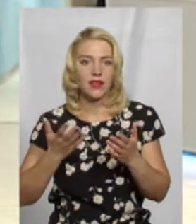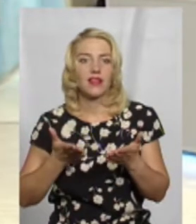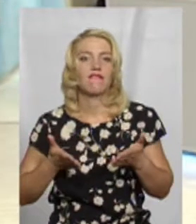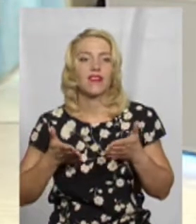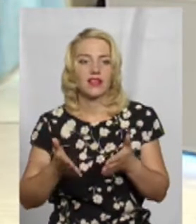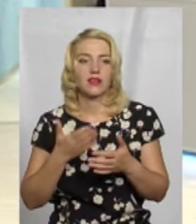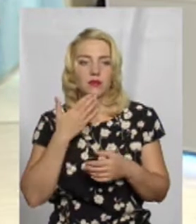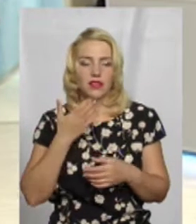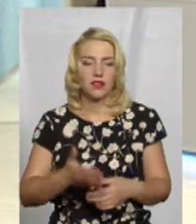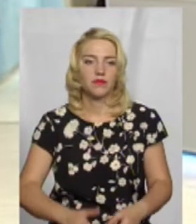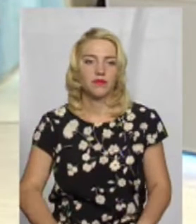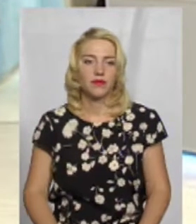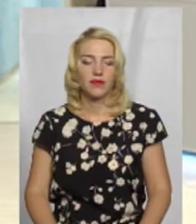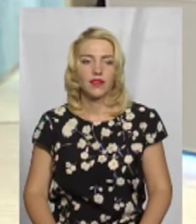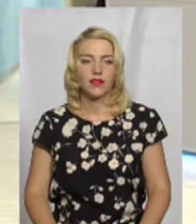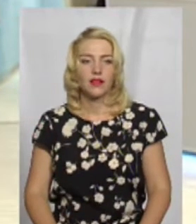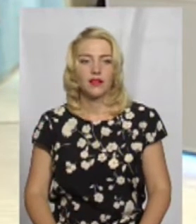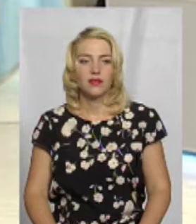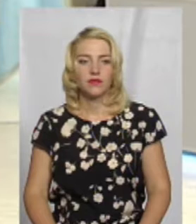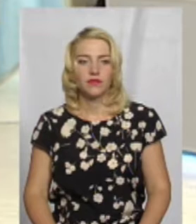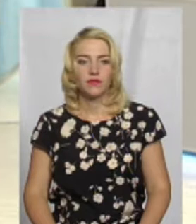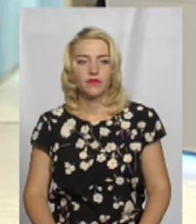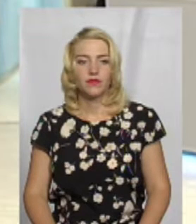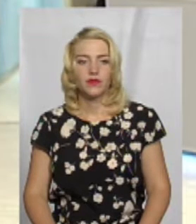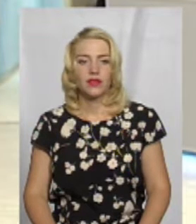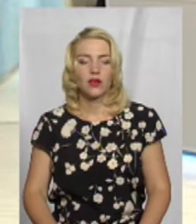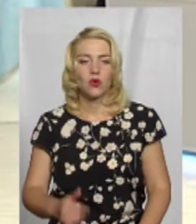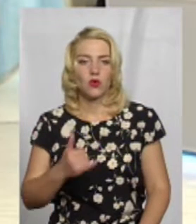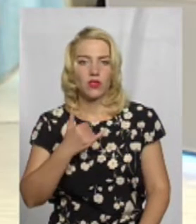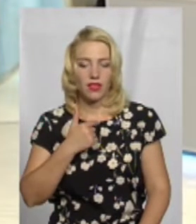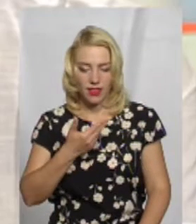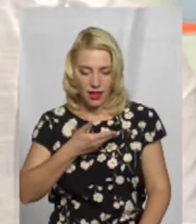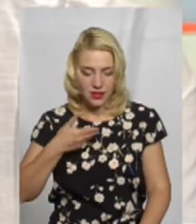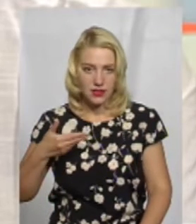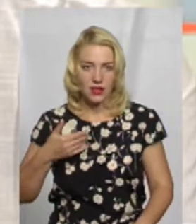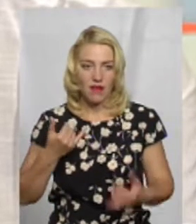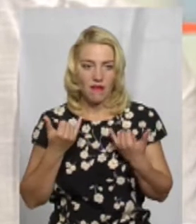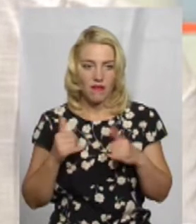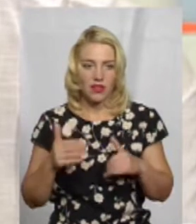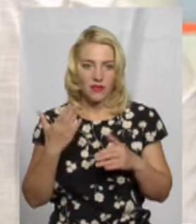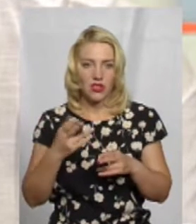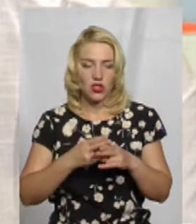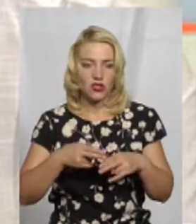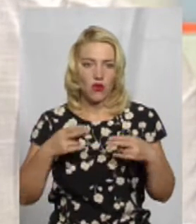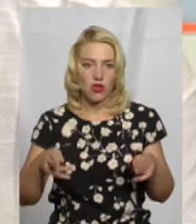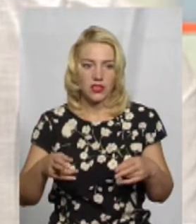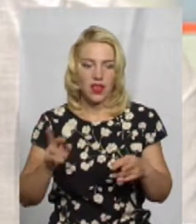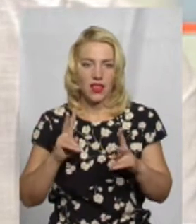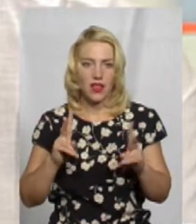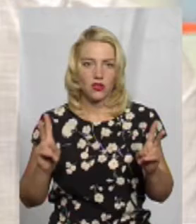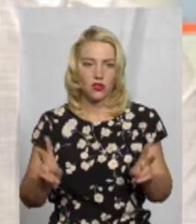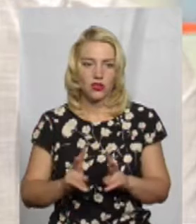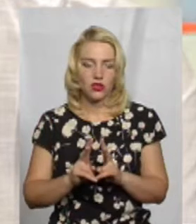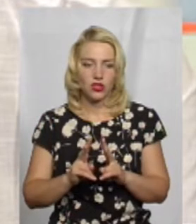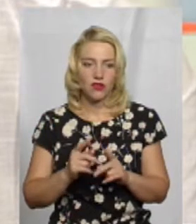вихід? Поняла. А нас вразив ваш залізничний вокзал. Як зустрічали, але ж